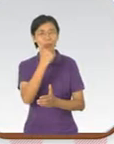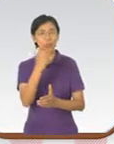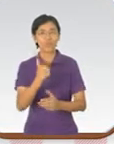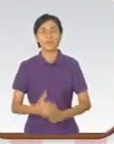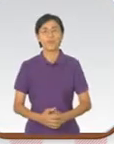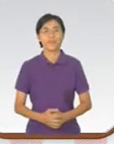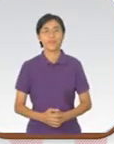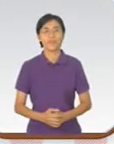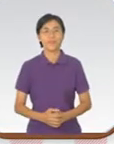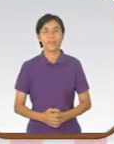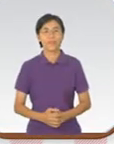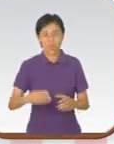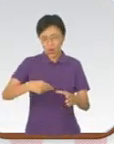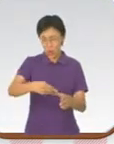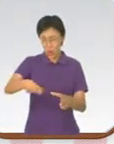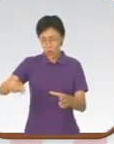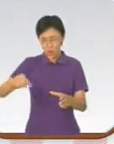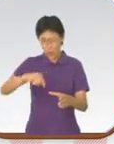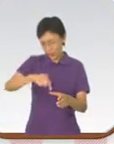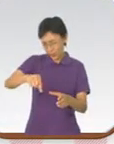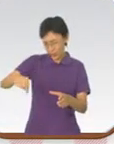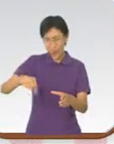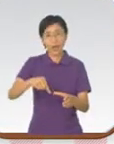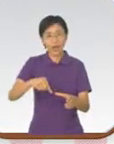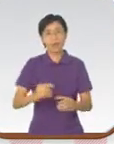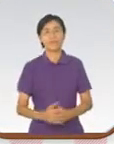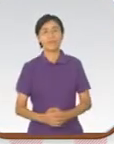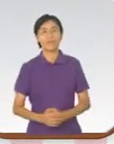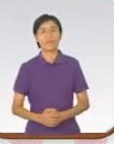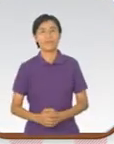ใช่ค่ะเต็มๆเลยค่ะถ